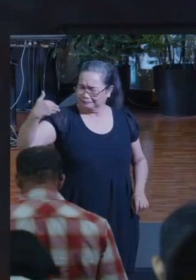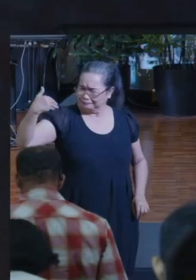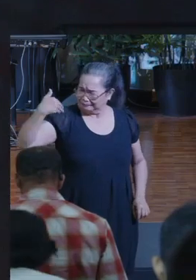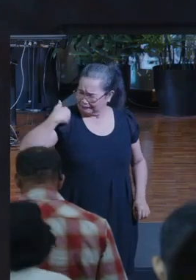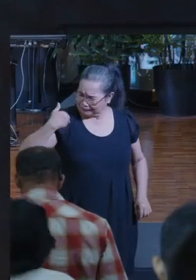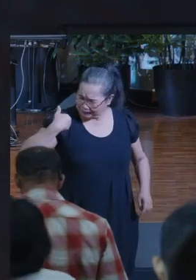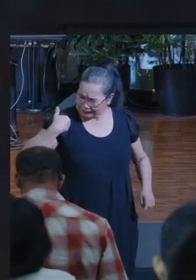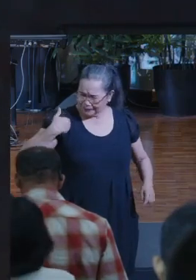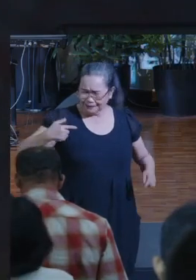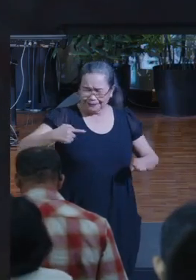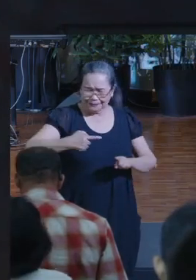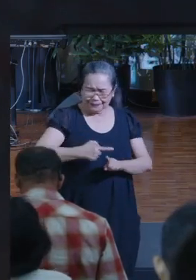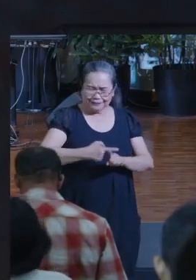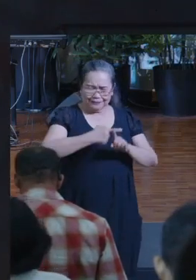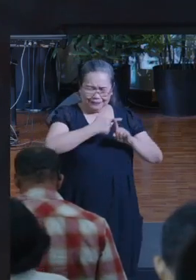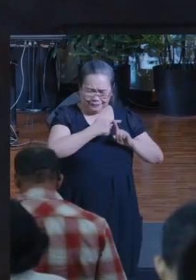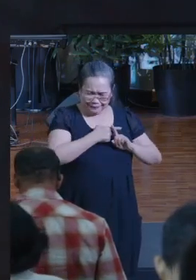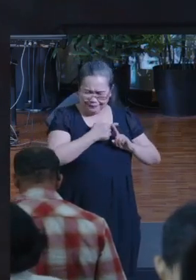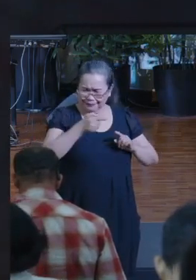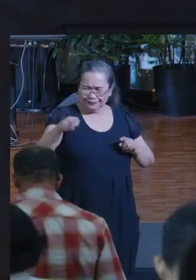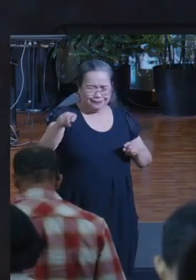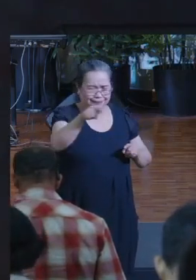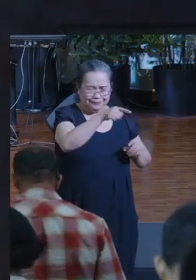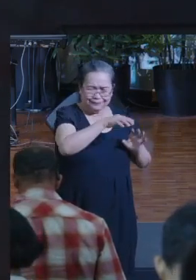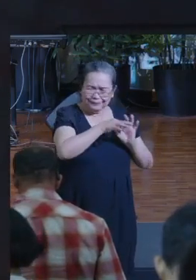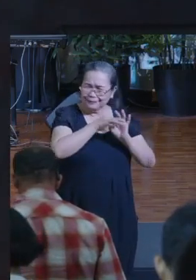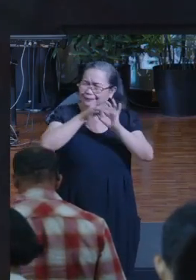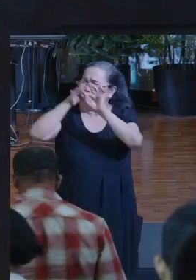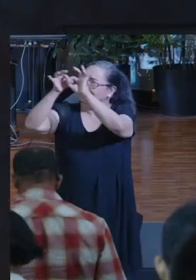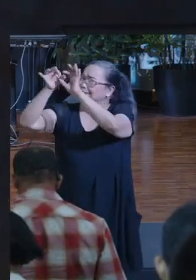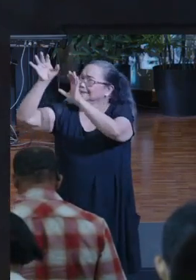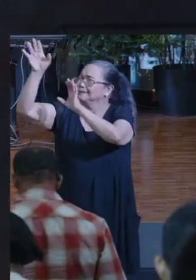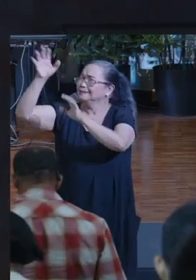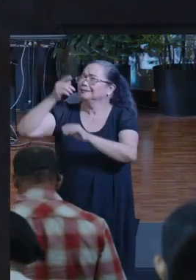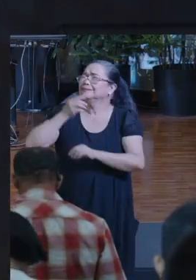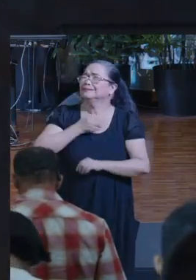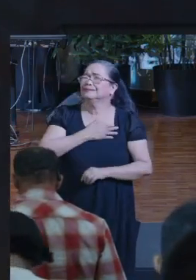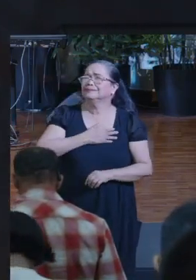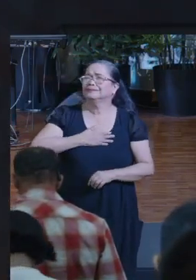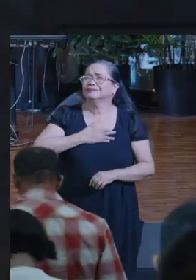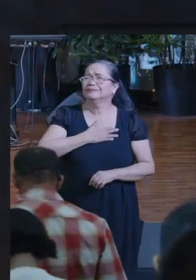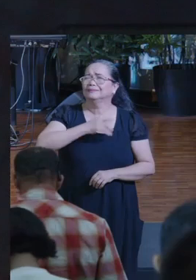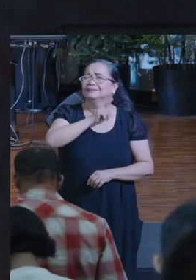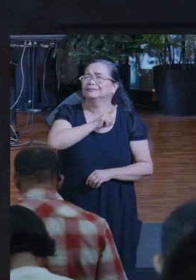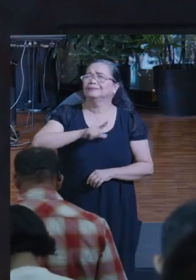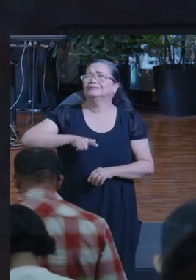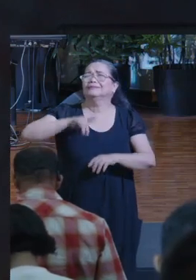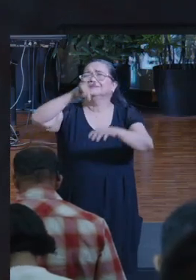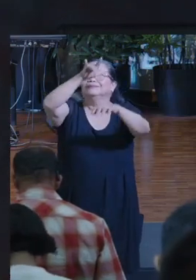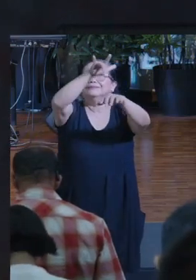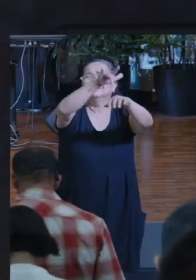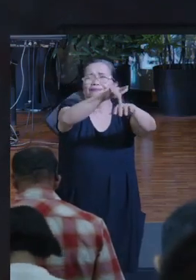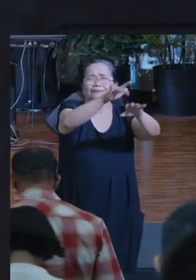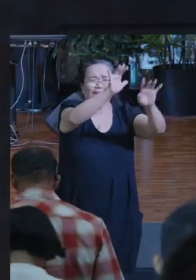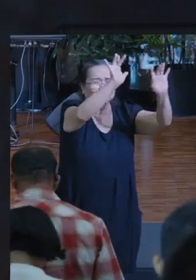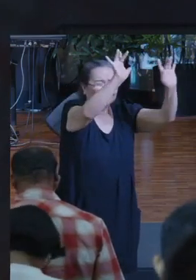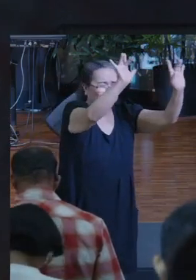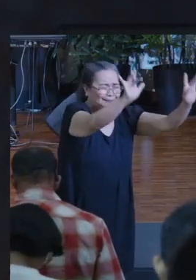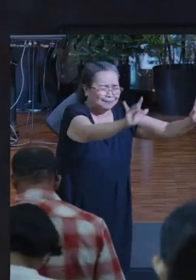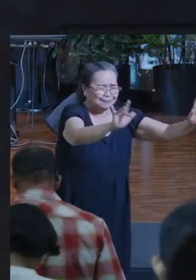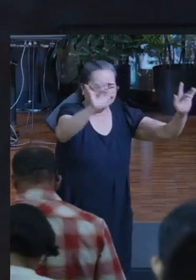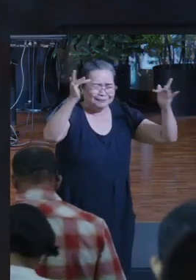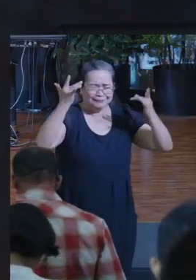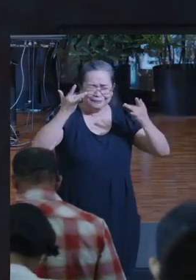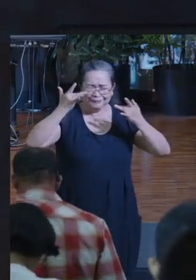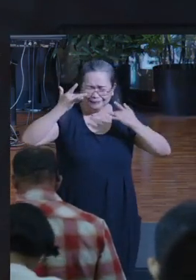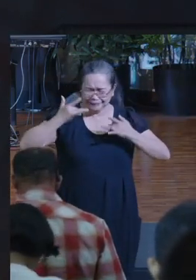na naririto, na hindi pa sa inyo, o Diyos, mahabag po kayo